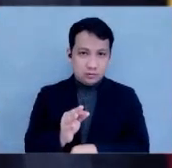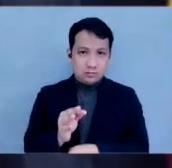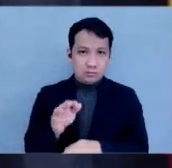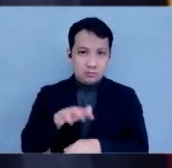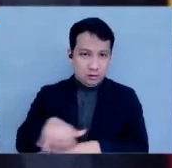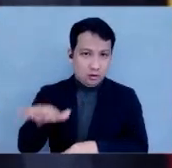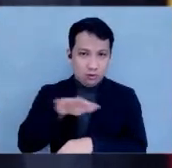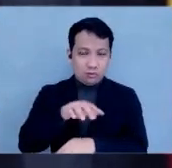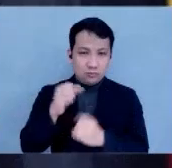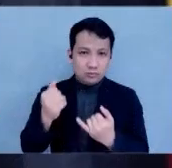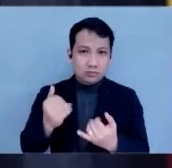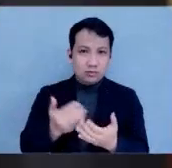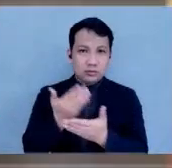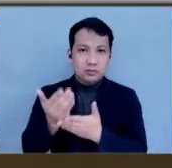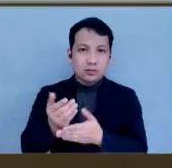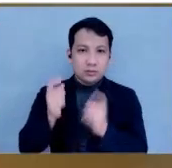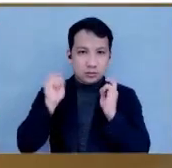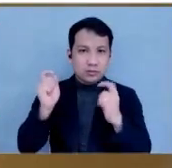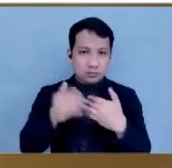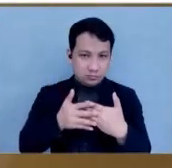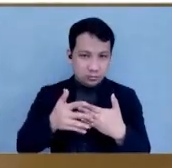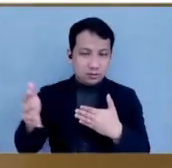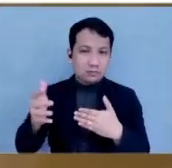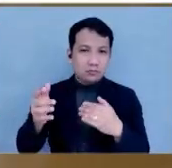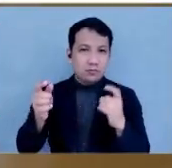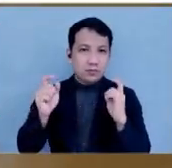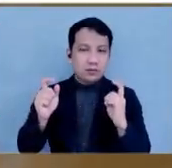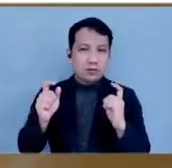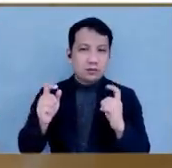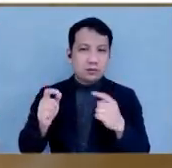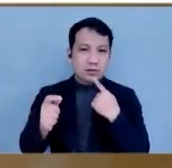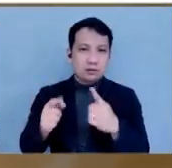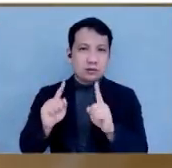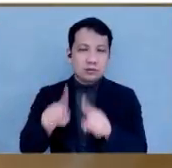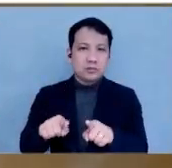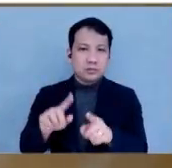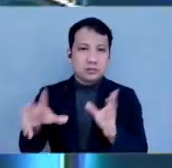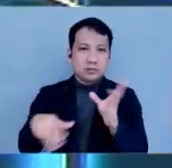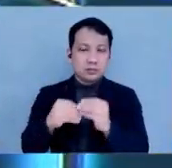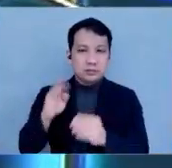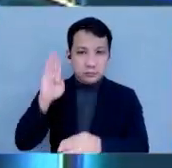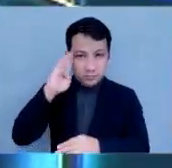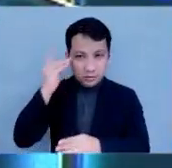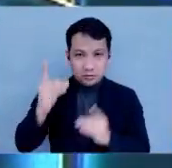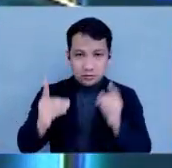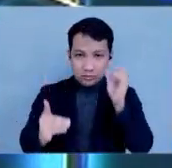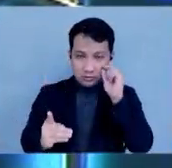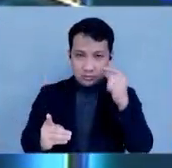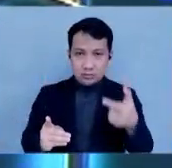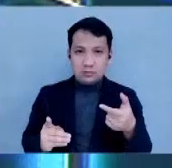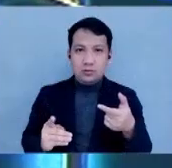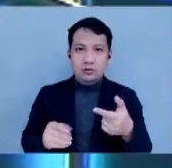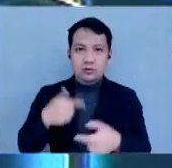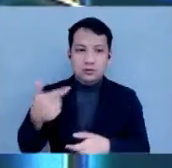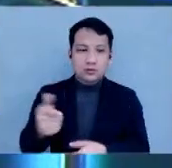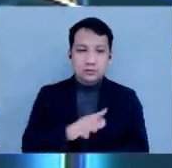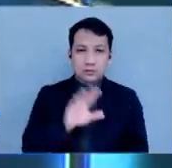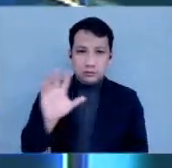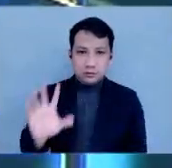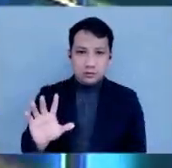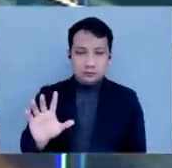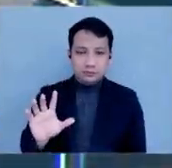then I will have to fast-track everything. Wala pang bagong tugon dyan sina Bato at Go. Nagbabalita mula sa frontline,